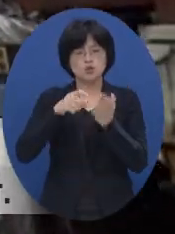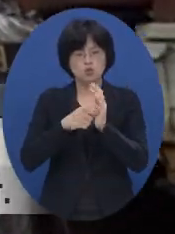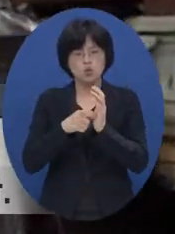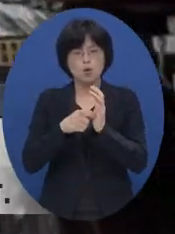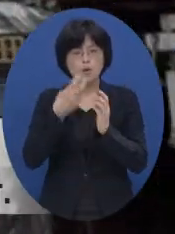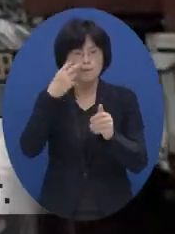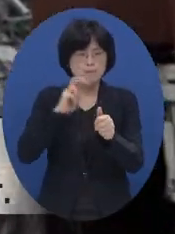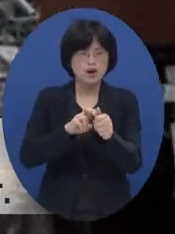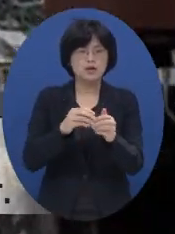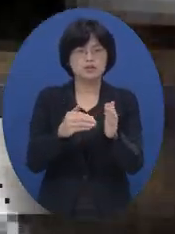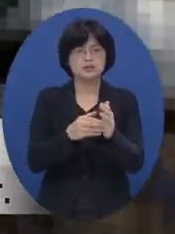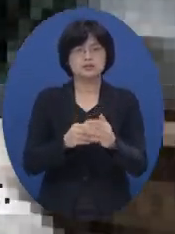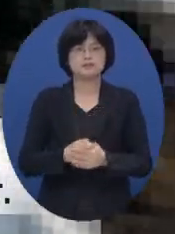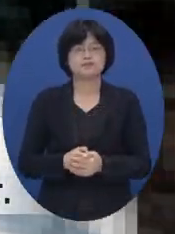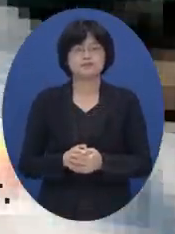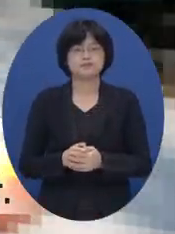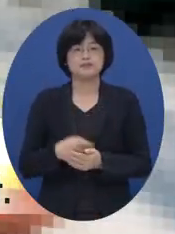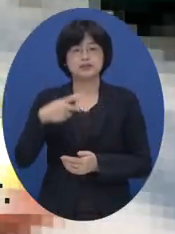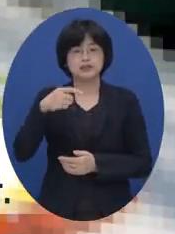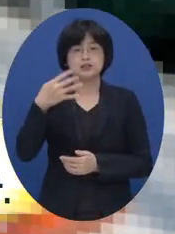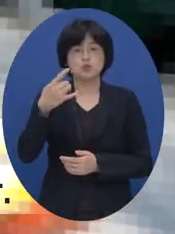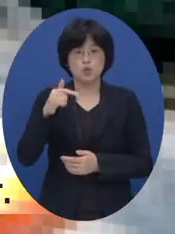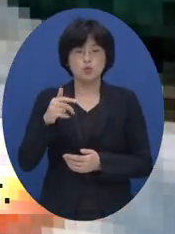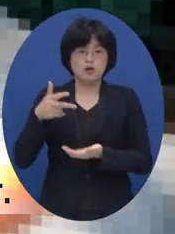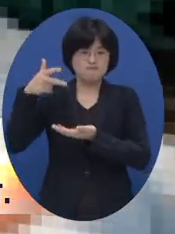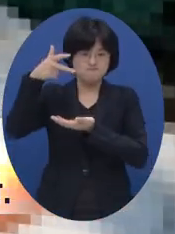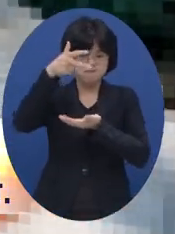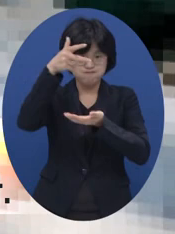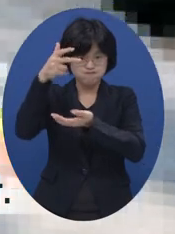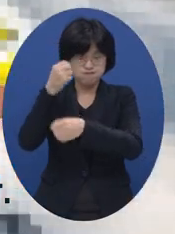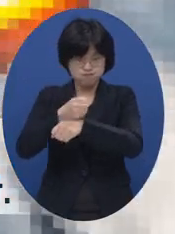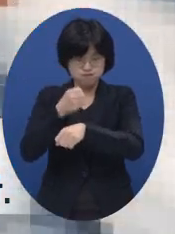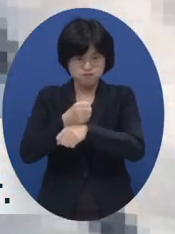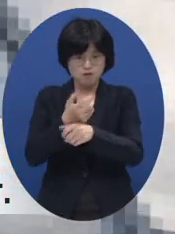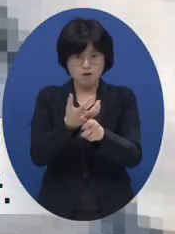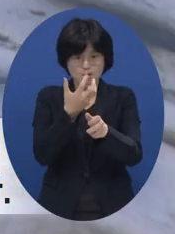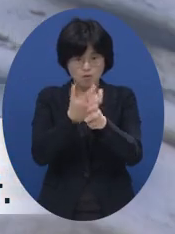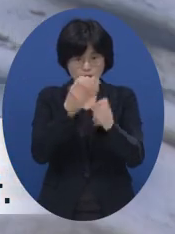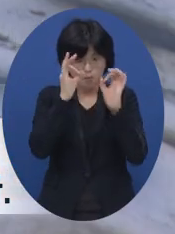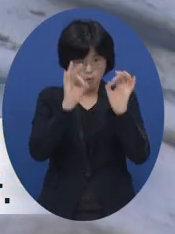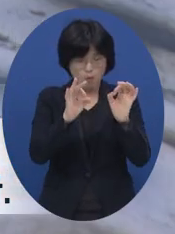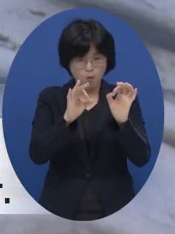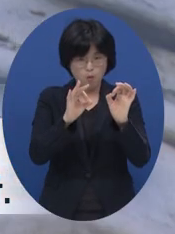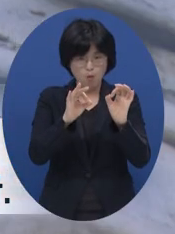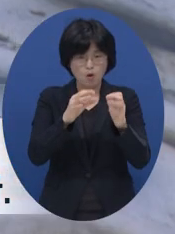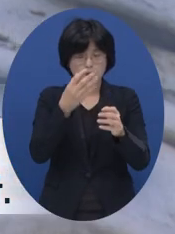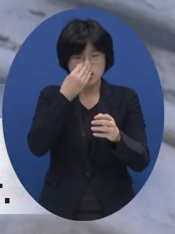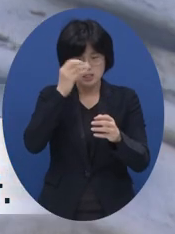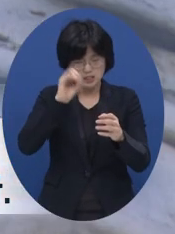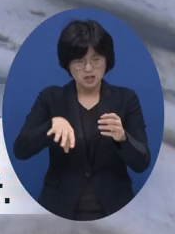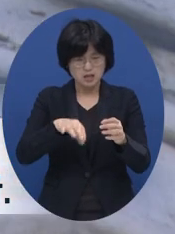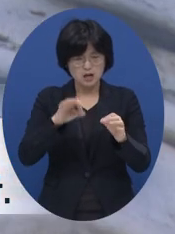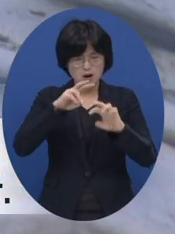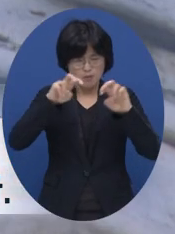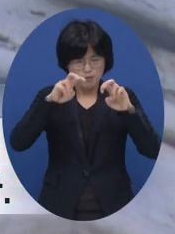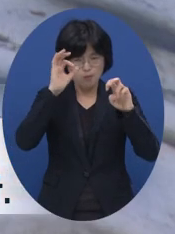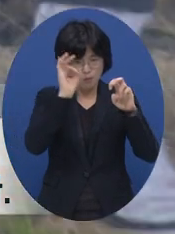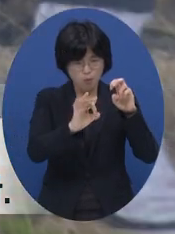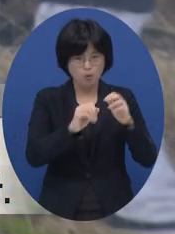하고 그다음에 포크레인을 동원합니다. 그래서 거기서 쓰레기를 하나하나 뽑아내죠. 그거를 분석을